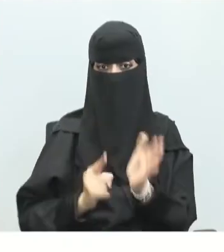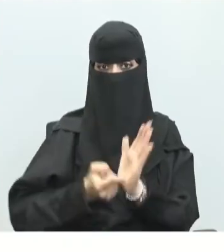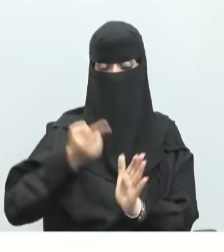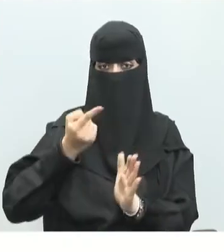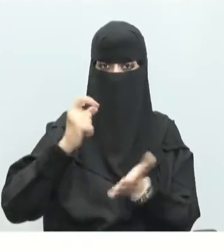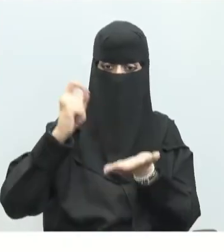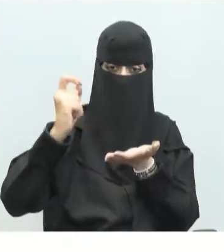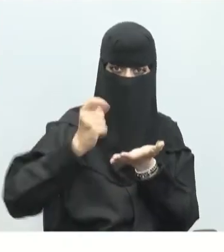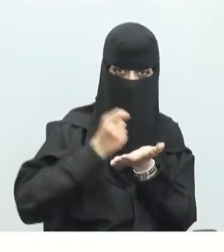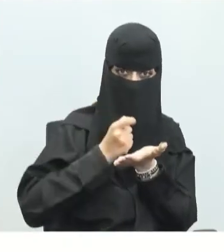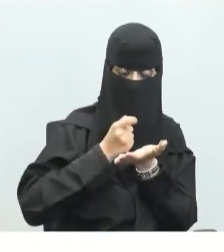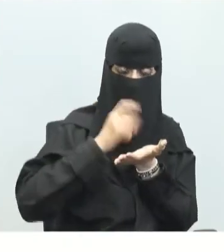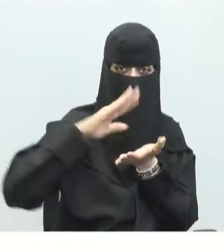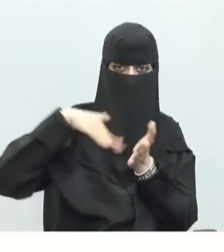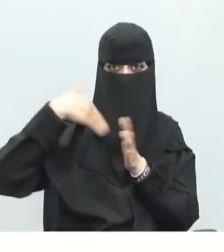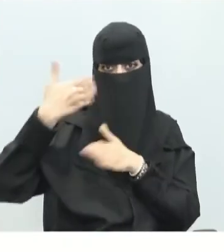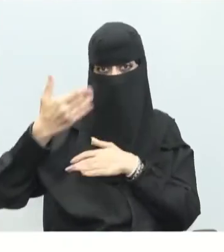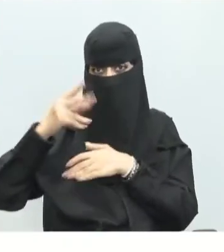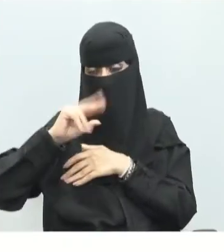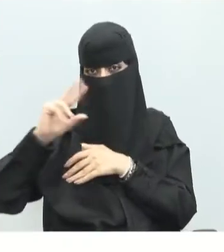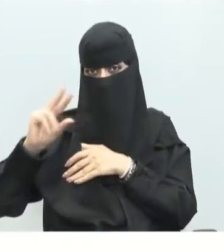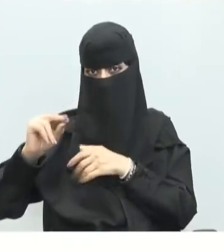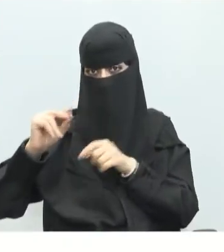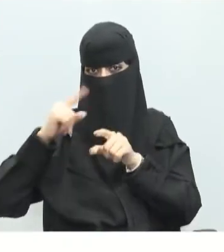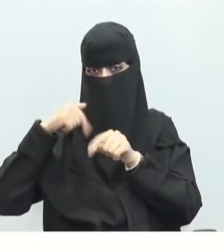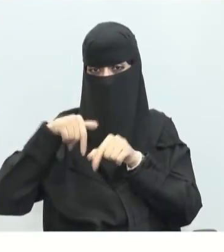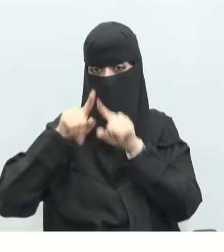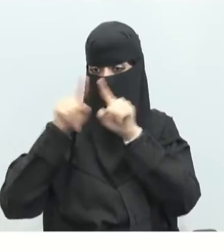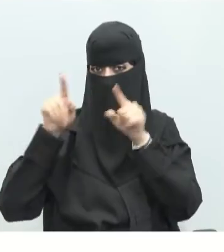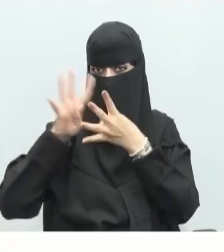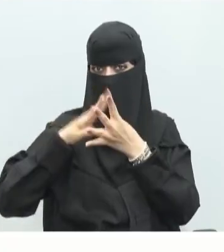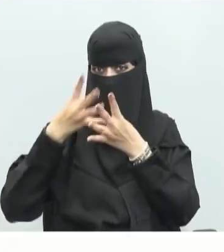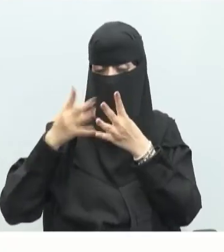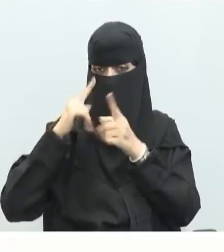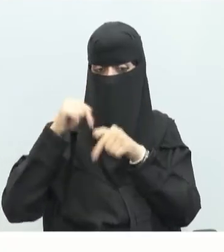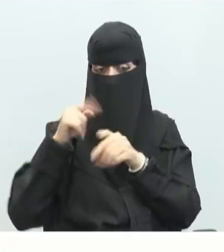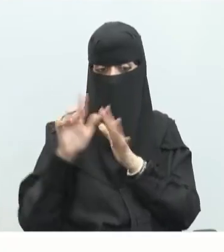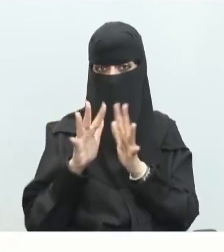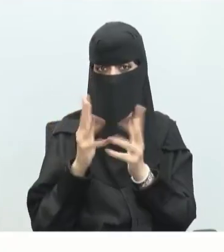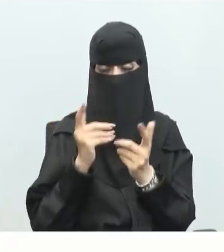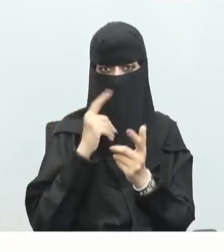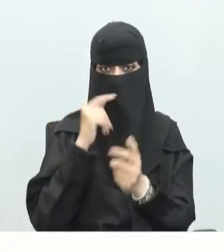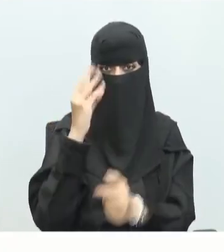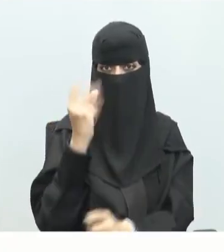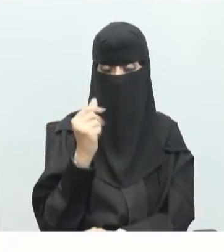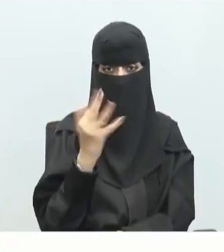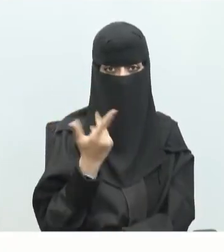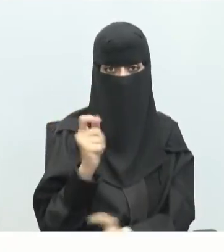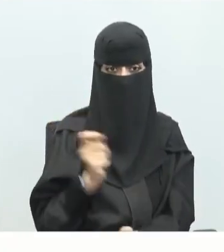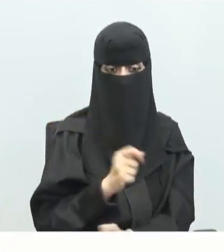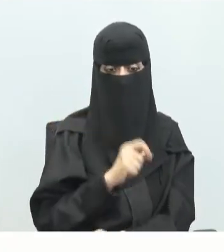نمر القلم على العدد 16 لاحظوا هنا كيف نكتب العدسه ال 16